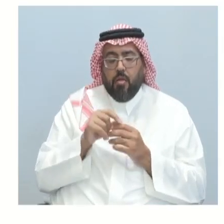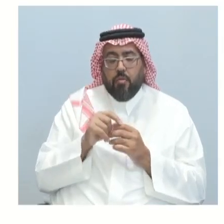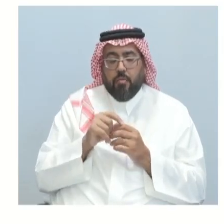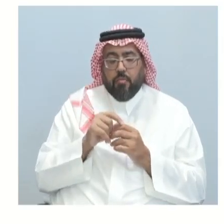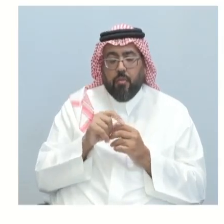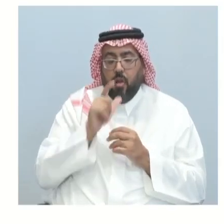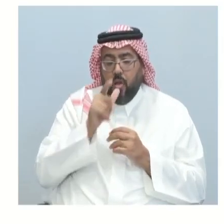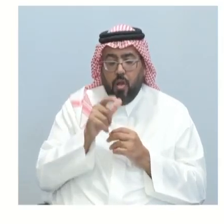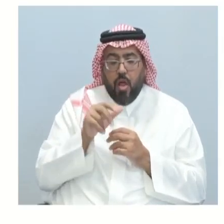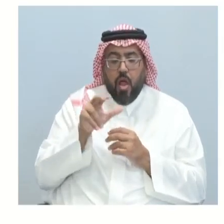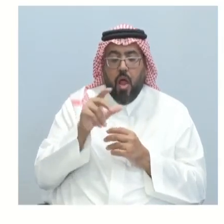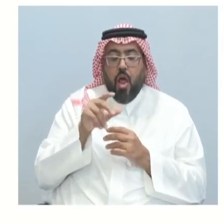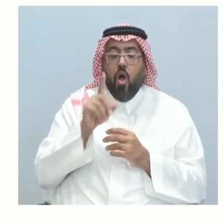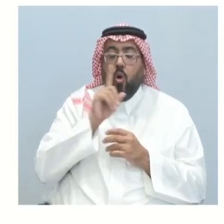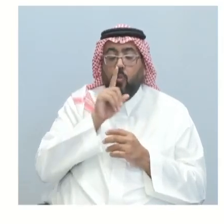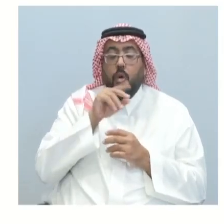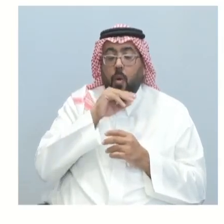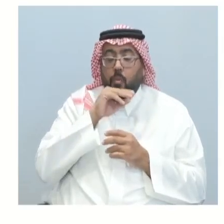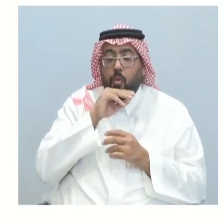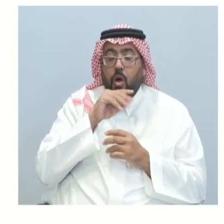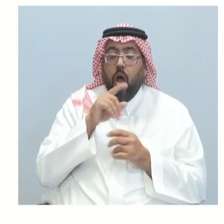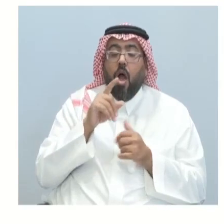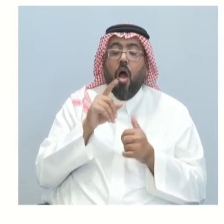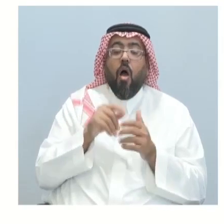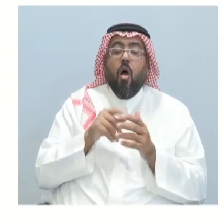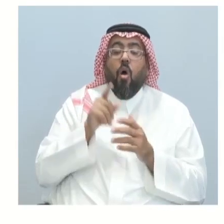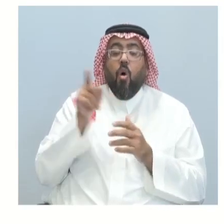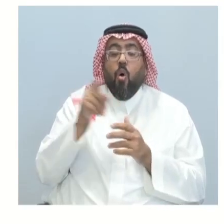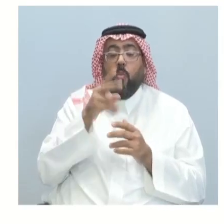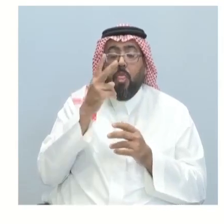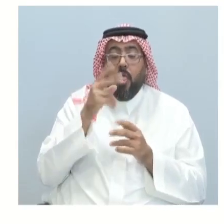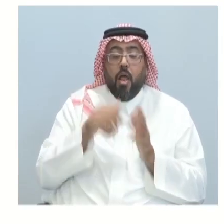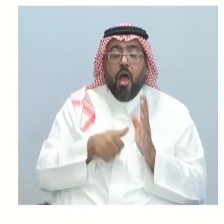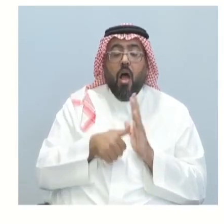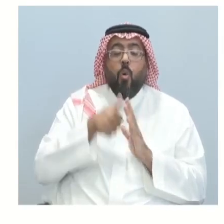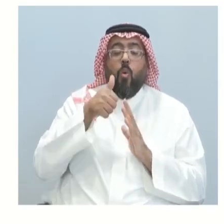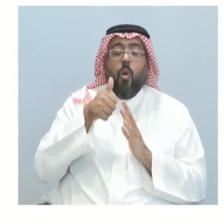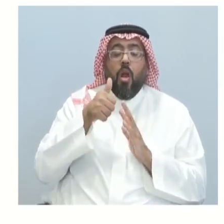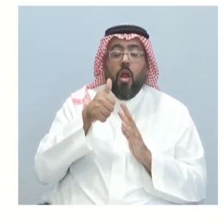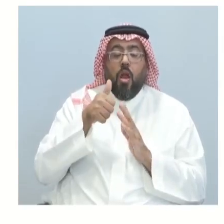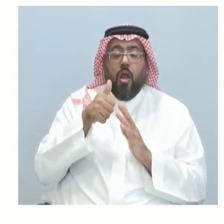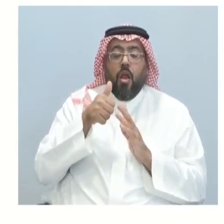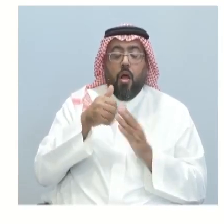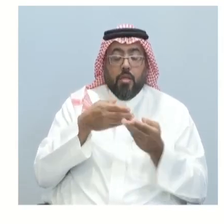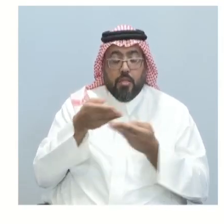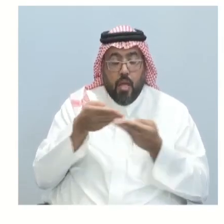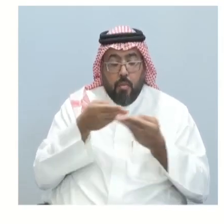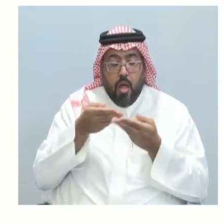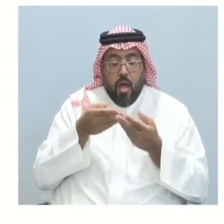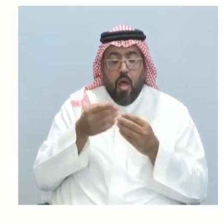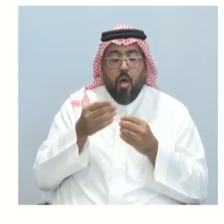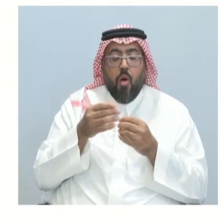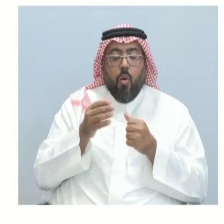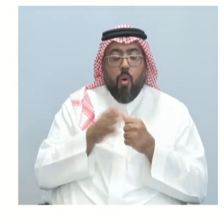نقول الوالدان هما اولى الناس بحسن الصحبه والعشره